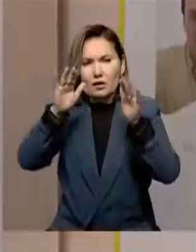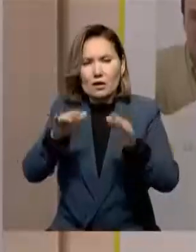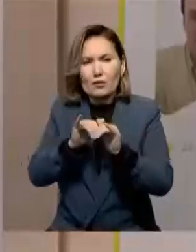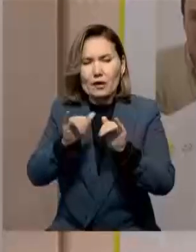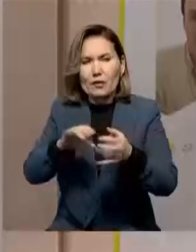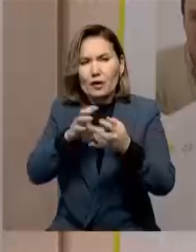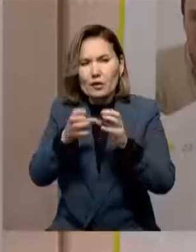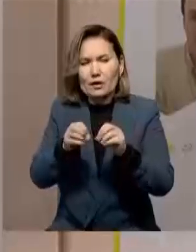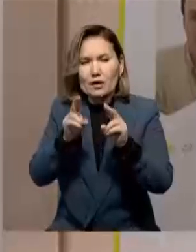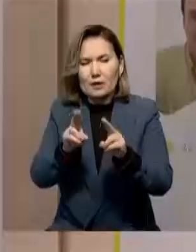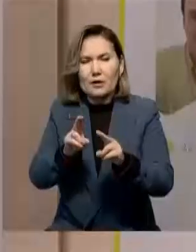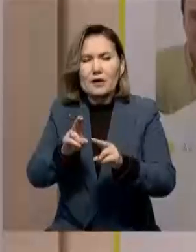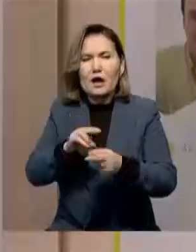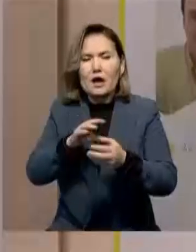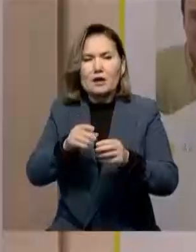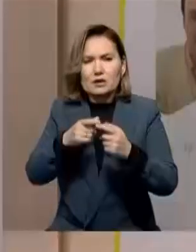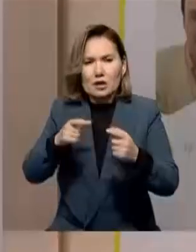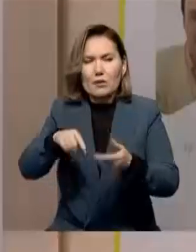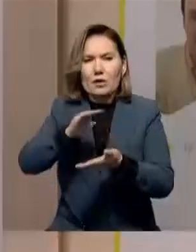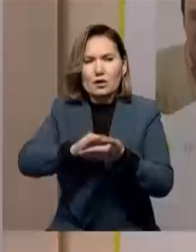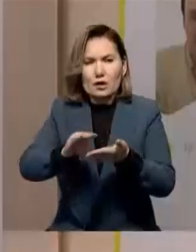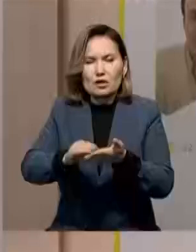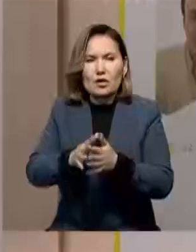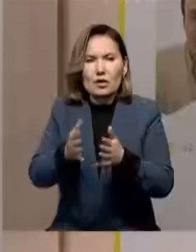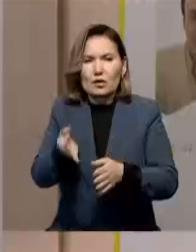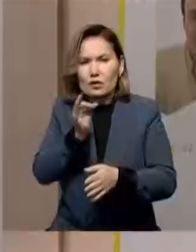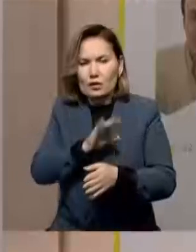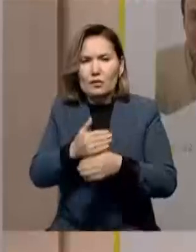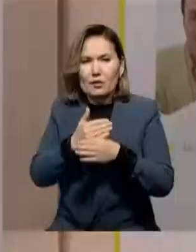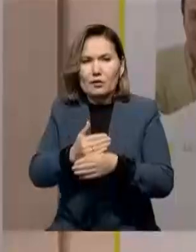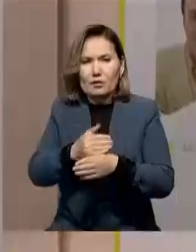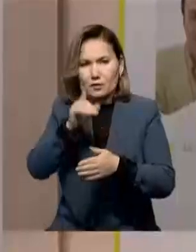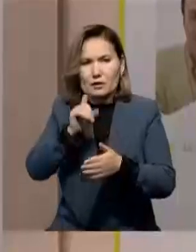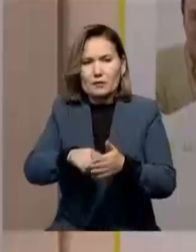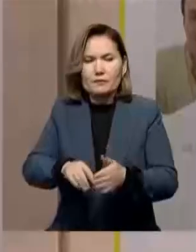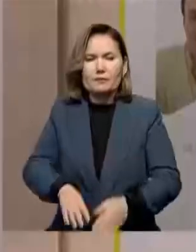пәннен, яғни қорытынды емтиханды жазуда маған қатты көмектеседі деген ойдамын.